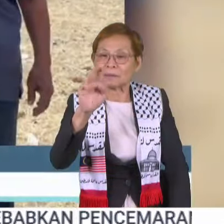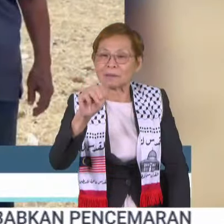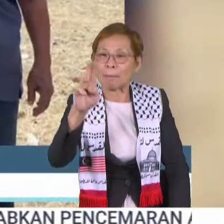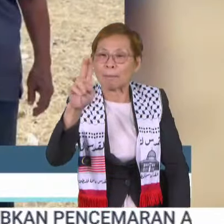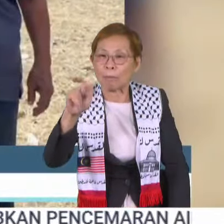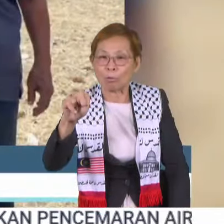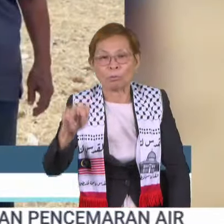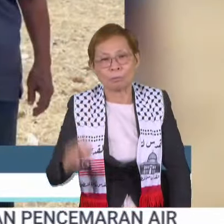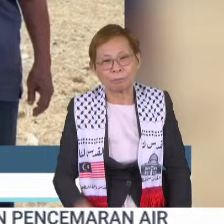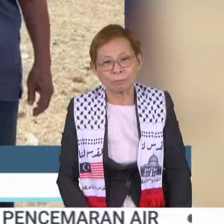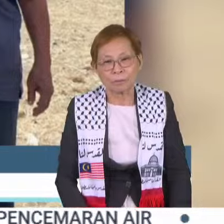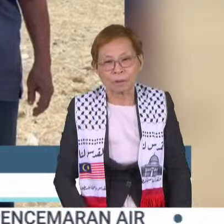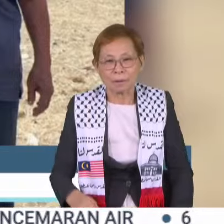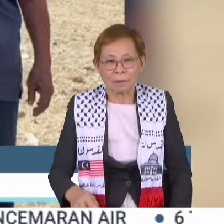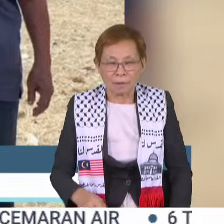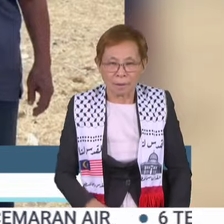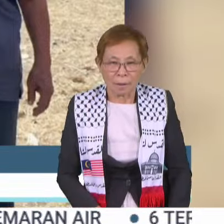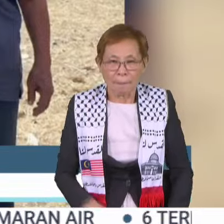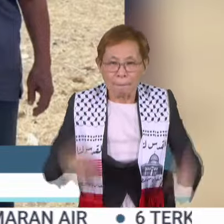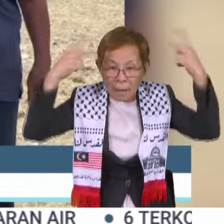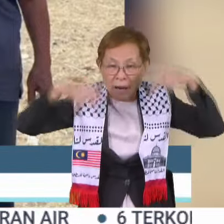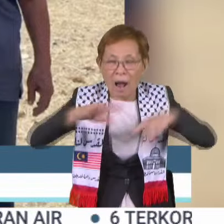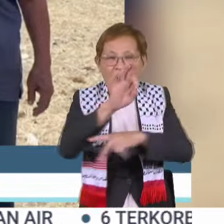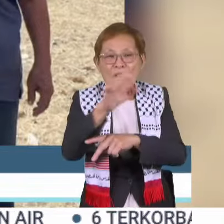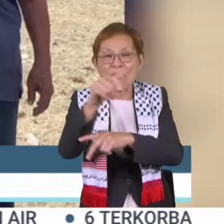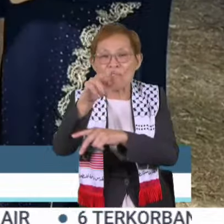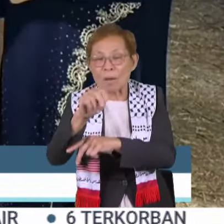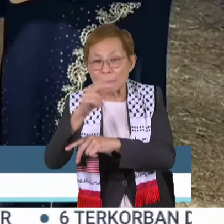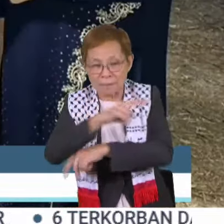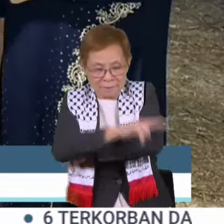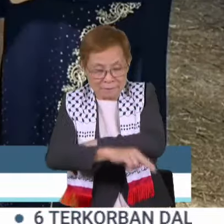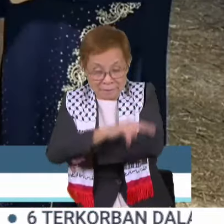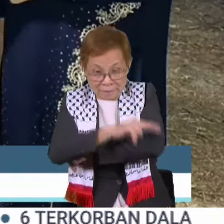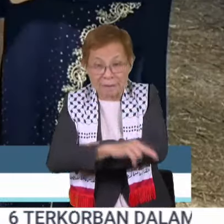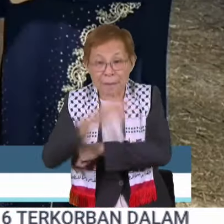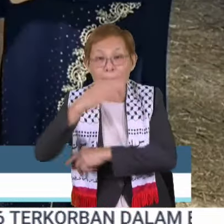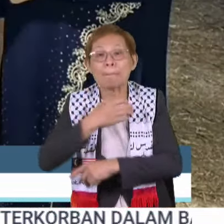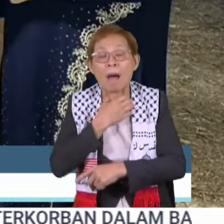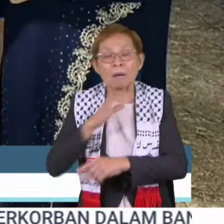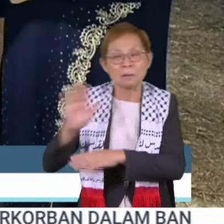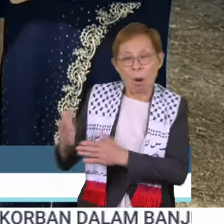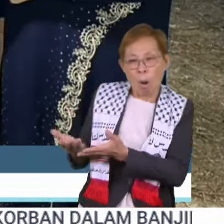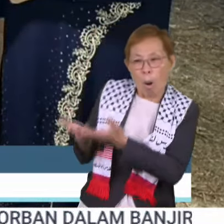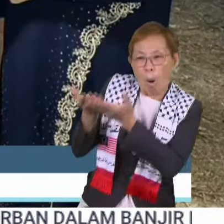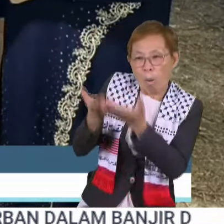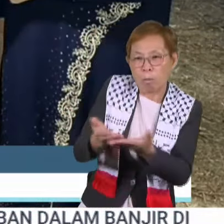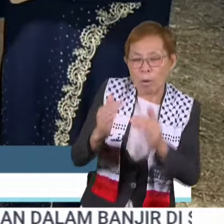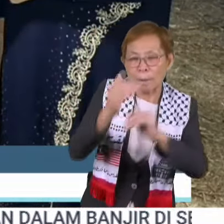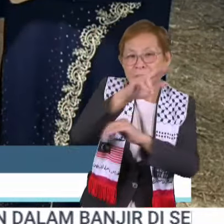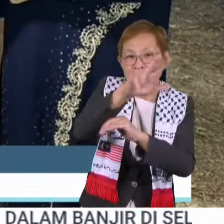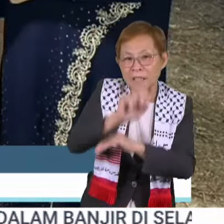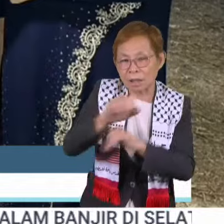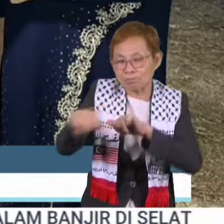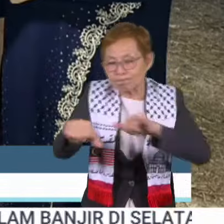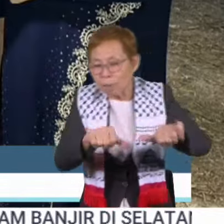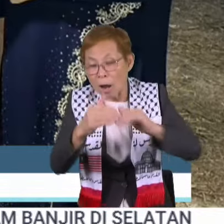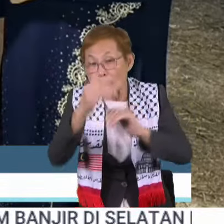Tulang pengarah F Negeri Mohamad anzara Azizan memaklumkan pihaknya menawarkan lebih 30